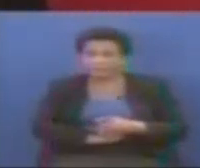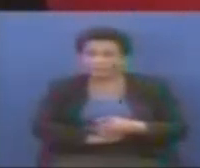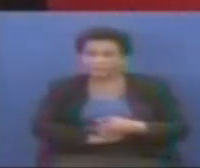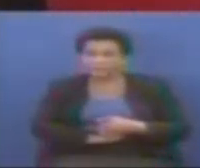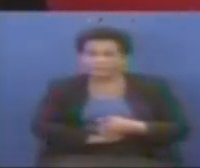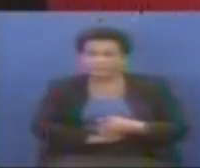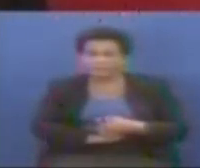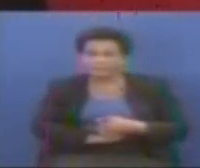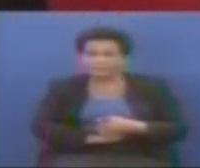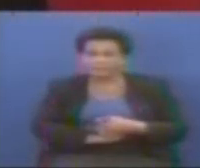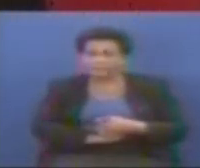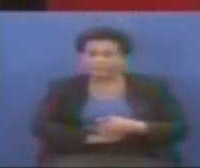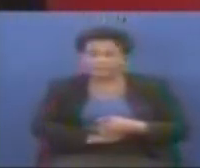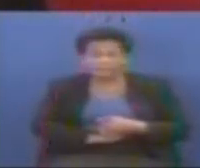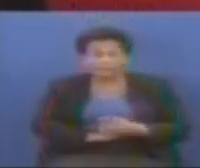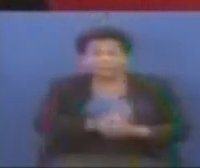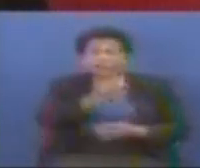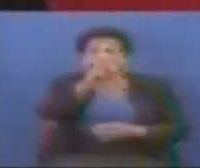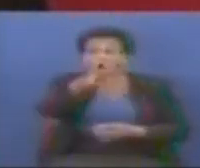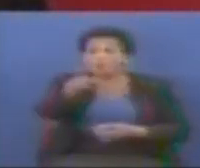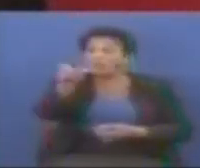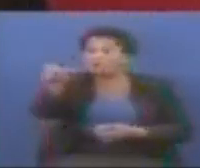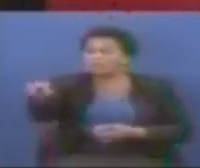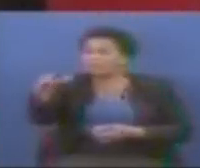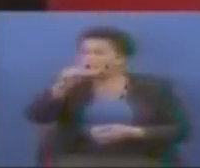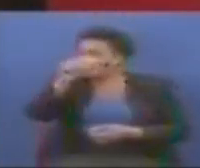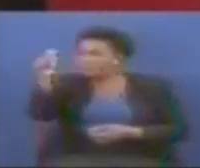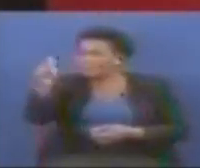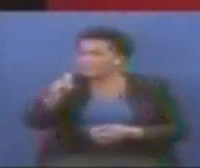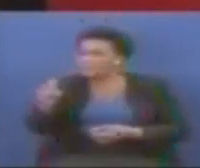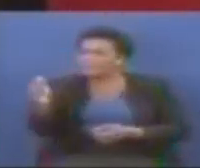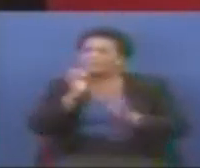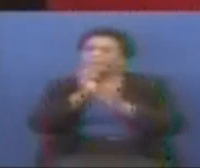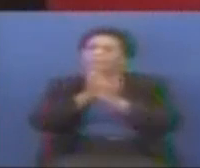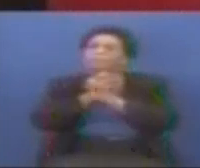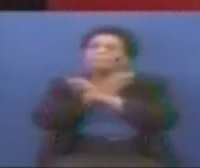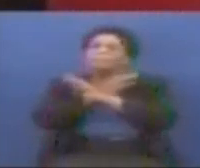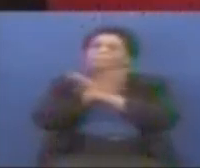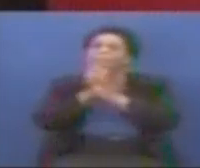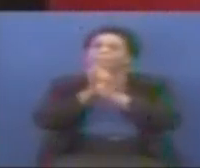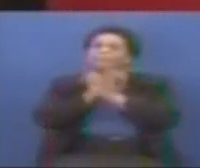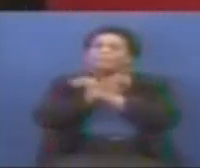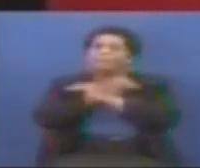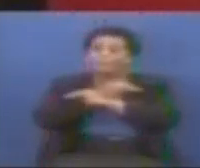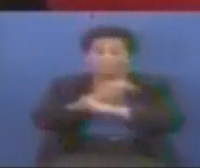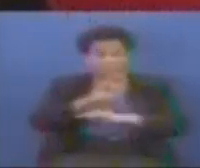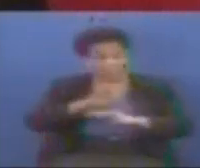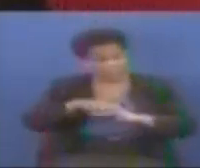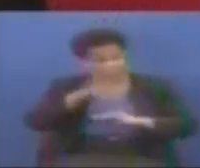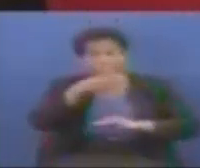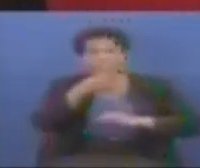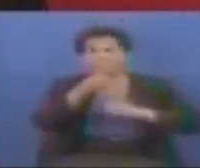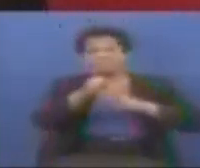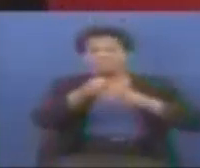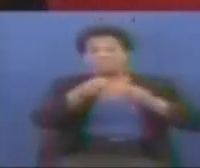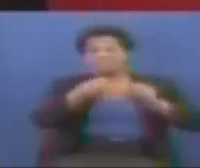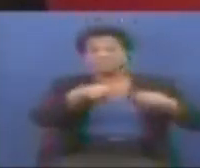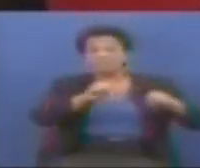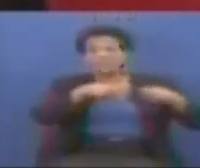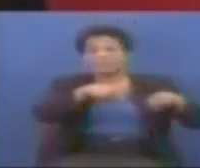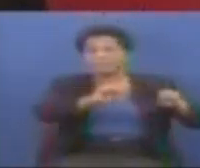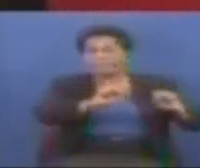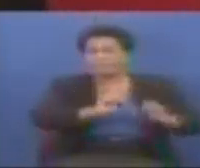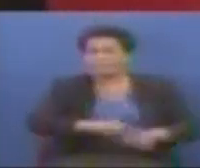napenda kujibu swali la nyongeza la Mheshimiwa mbunge kama ifuatavyo.